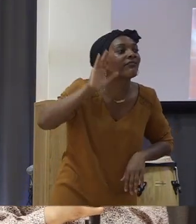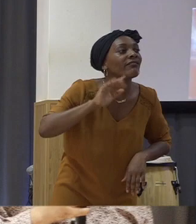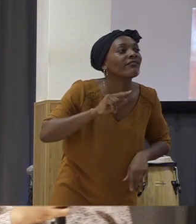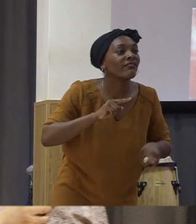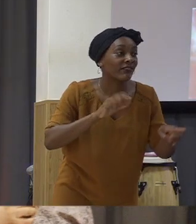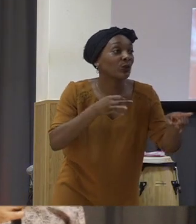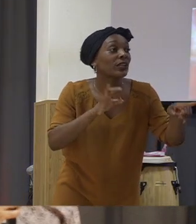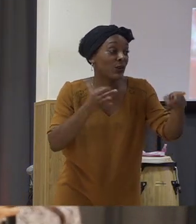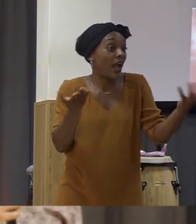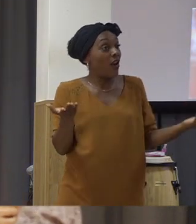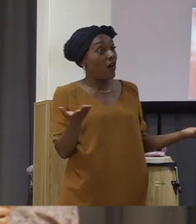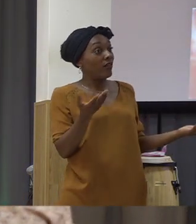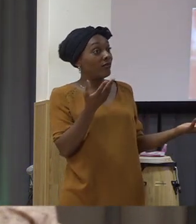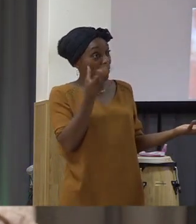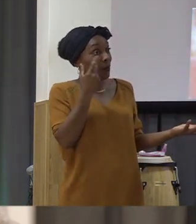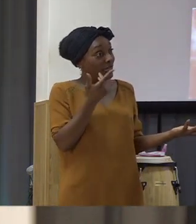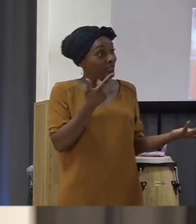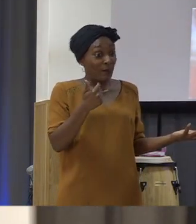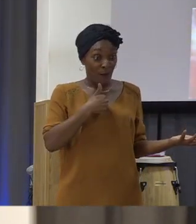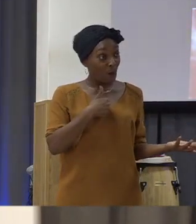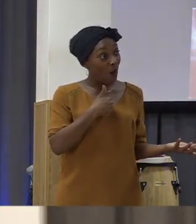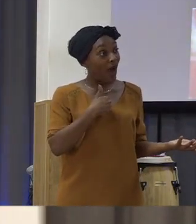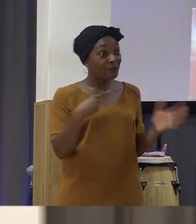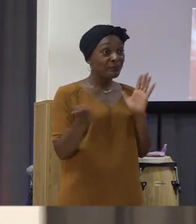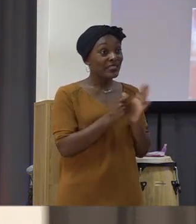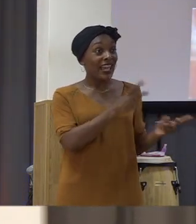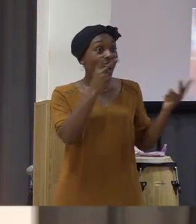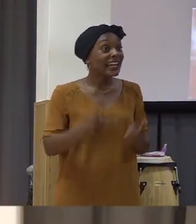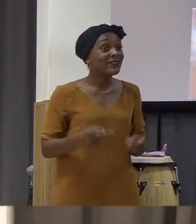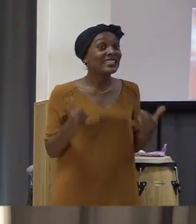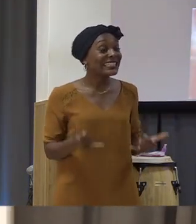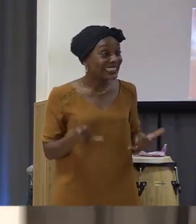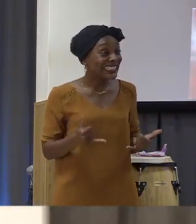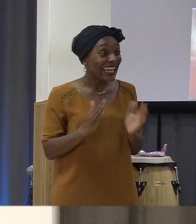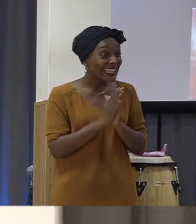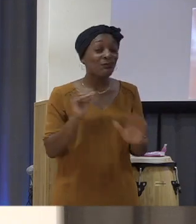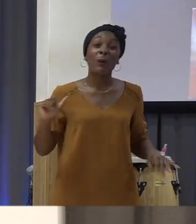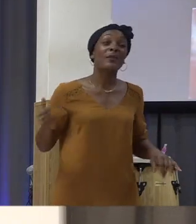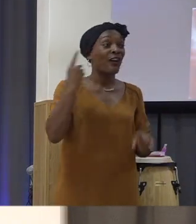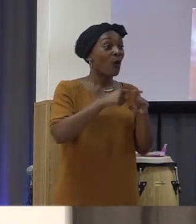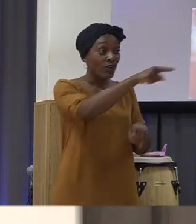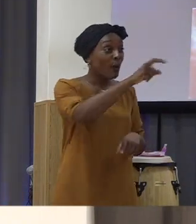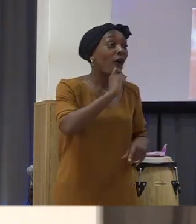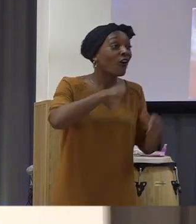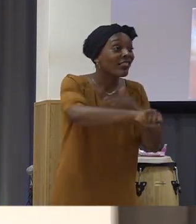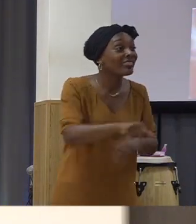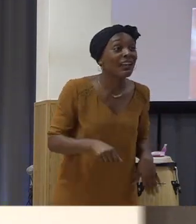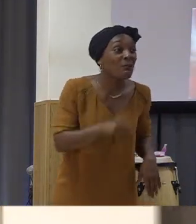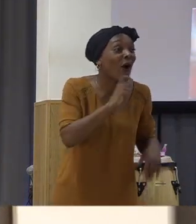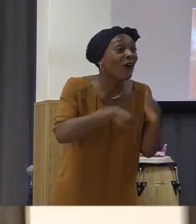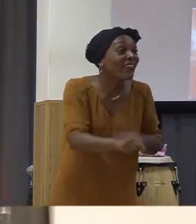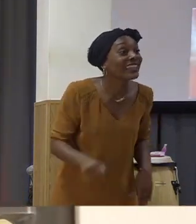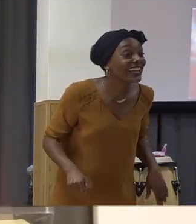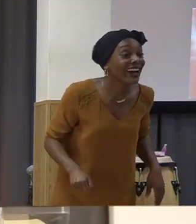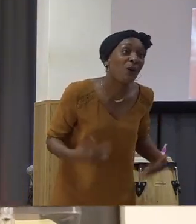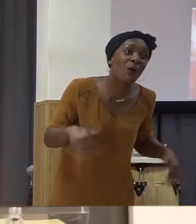Oui. Ah, vous vous rendez compte? Voilà. Et moi, quand je suis arrivé dans cette église pour la première fois, vous n'étiez pas né. Voilà. Vous vous rendez compte,